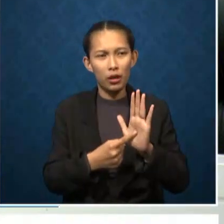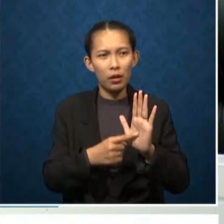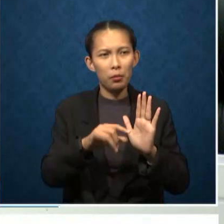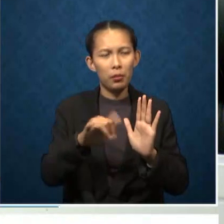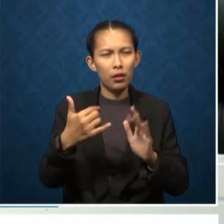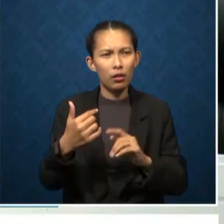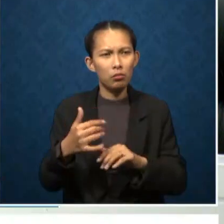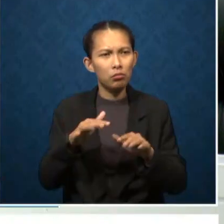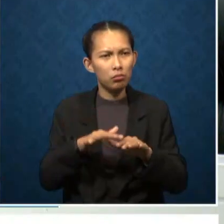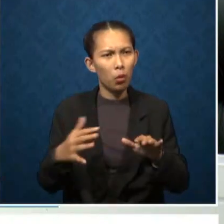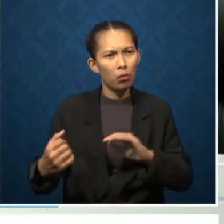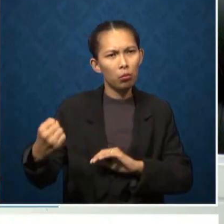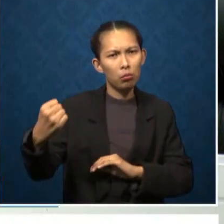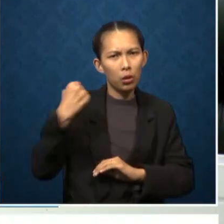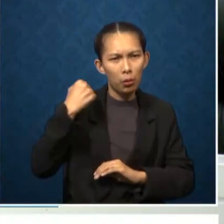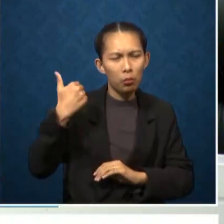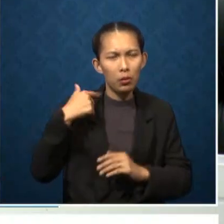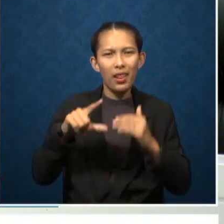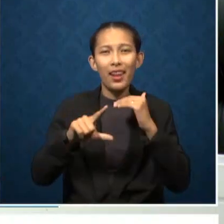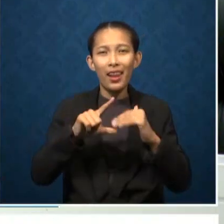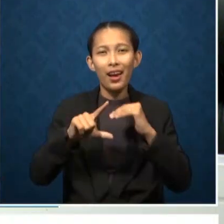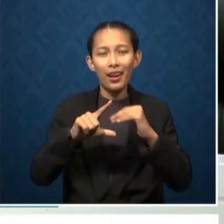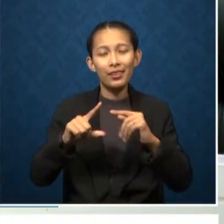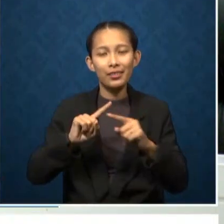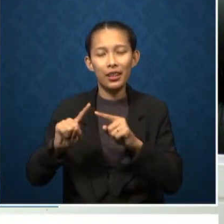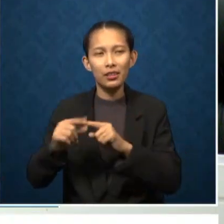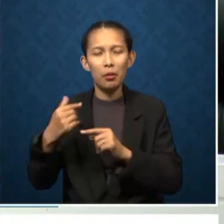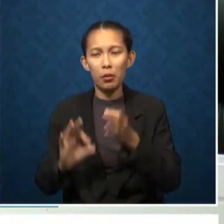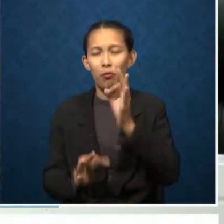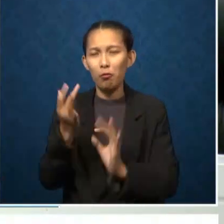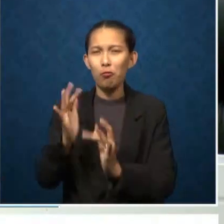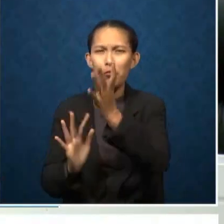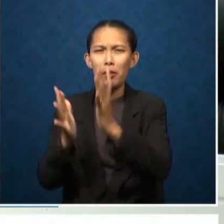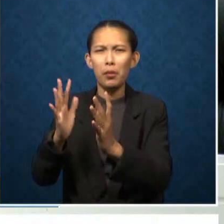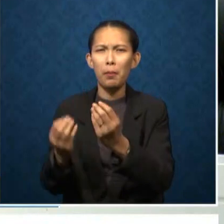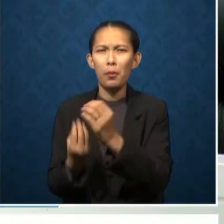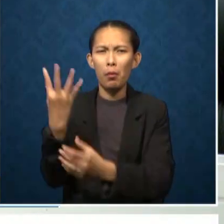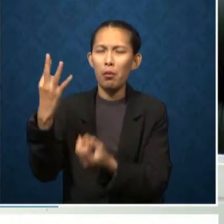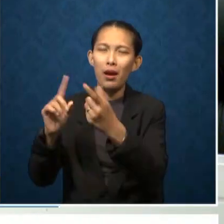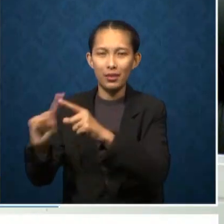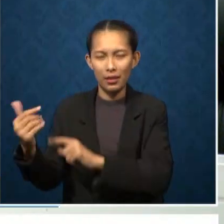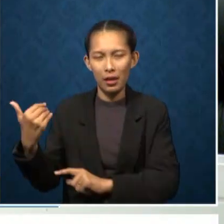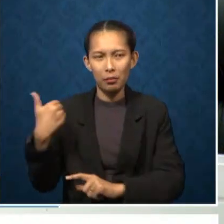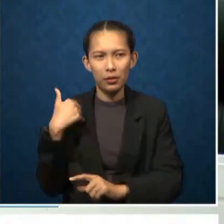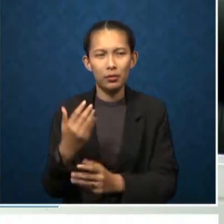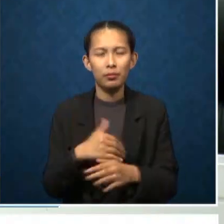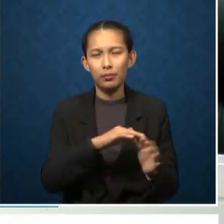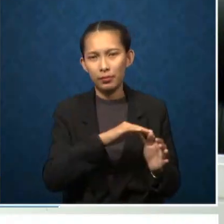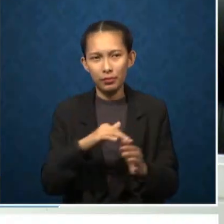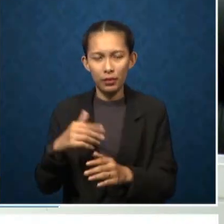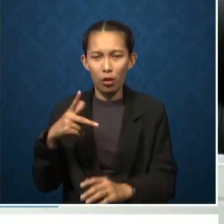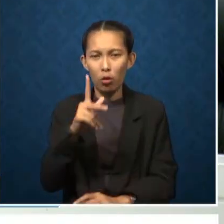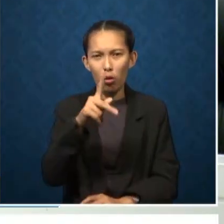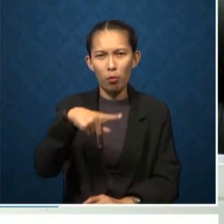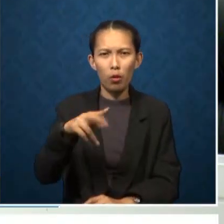เข้มนะคะที่ใช้เป็นช่องทางเผยแพร่ข้อมูลและแจ้งเบาะแสไฟป่าในพื้นที่เป็นต้นนะคะนอกจากนั้นนะคะทางกพร.เราก็มีการท